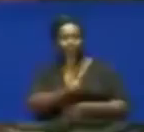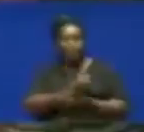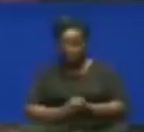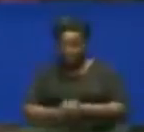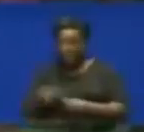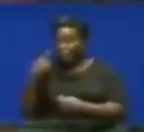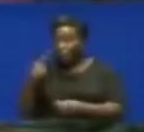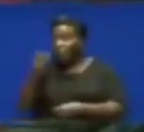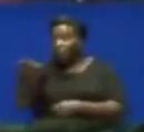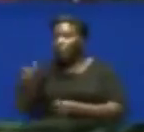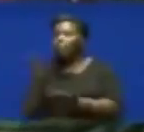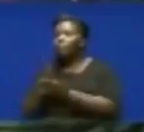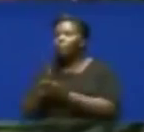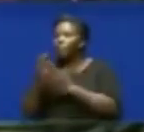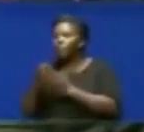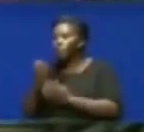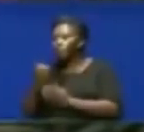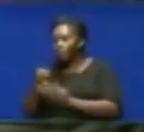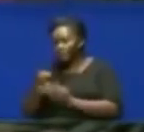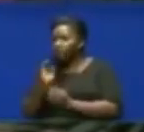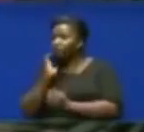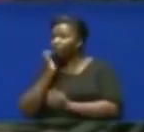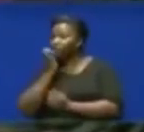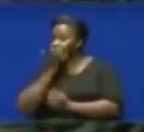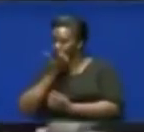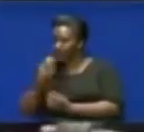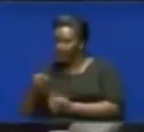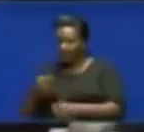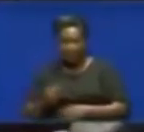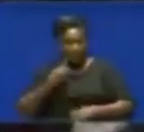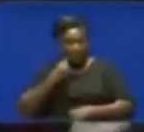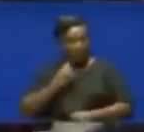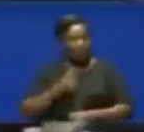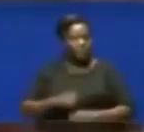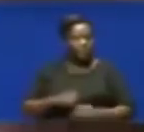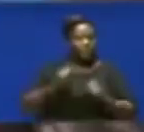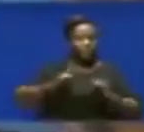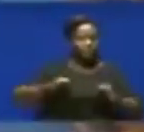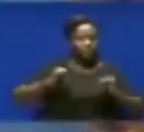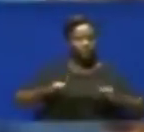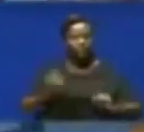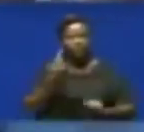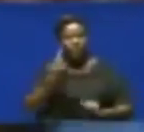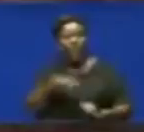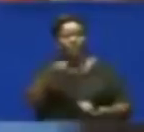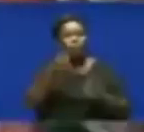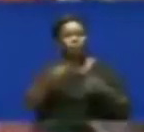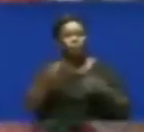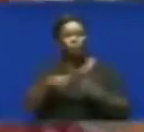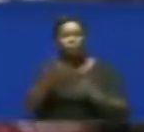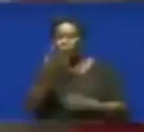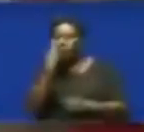tahadhari. Hadubini yapita mtaani na kushuhudia wananchi katika maeneo mbalimbali wakihakikisha